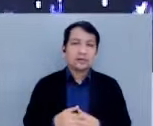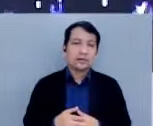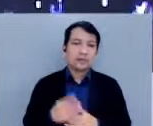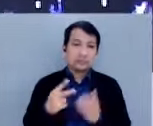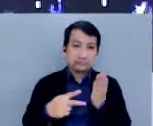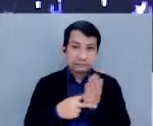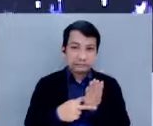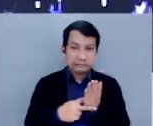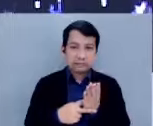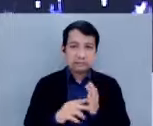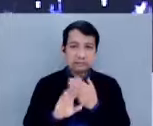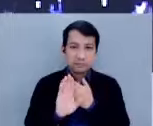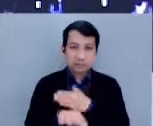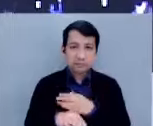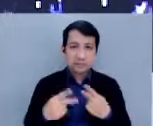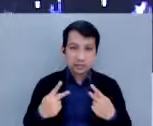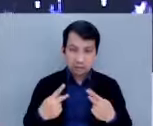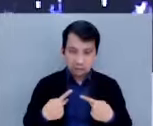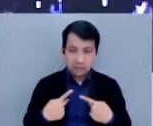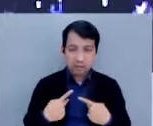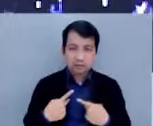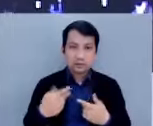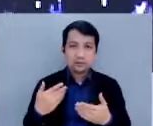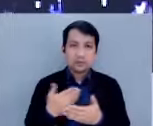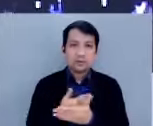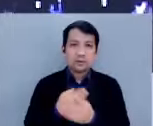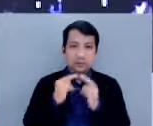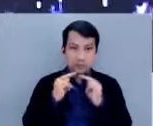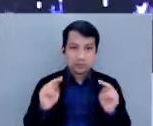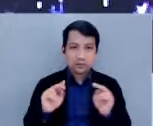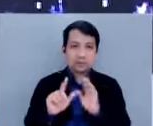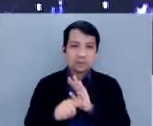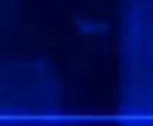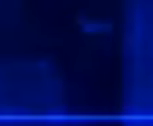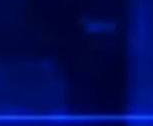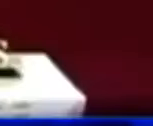Diyan lang kayo mga kapatid dahil may bawon pa akong chika mamaya.